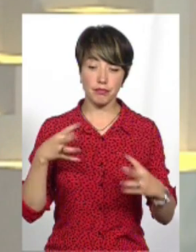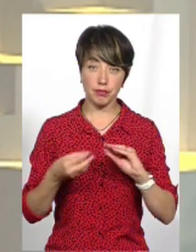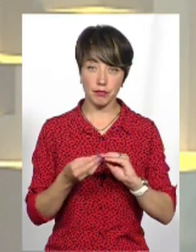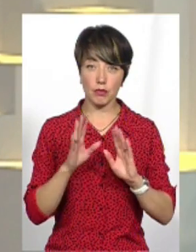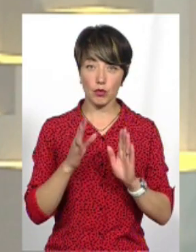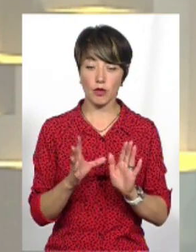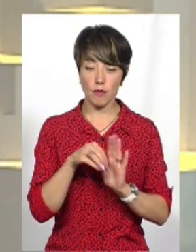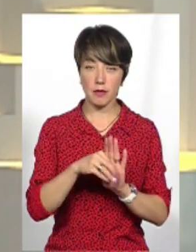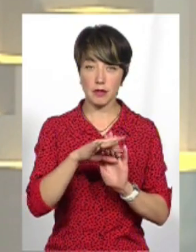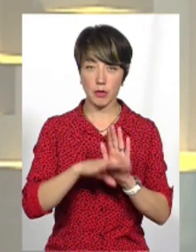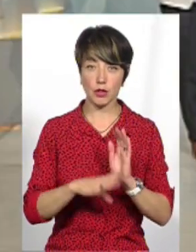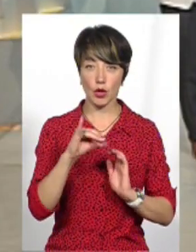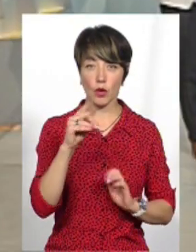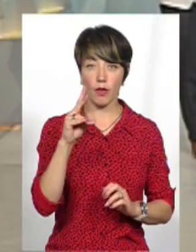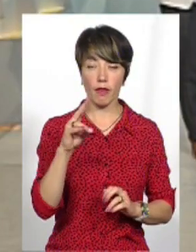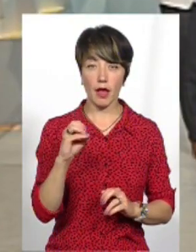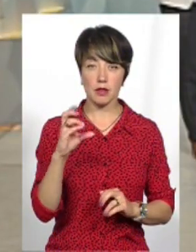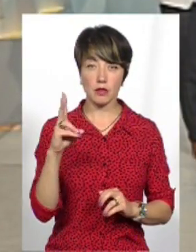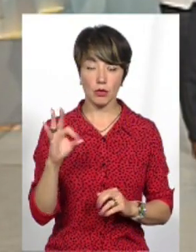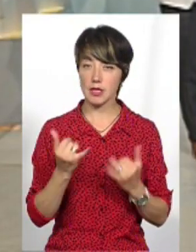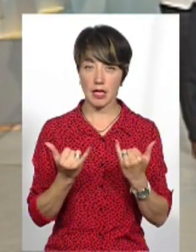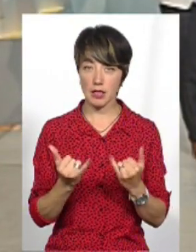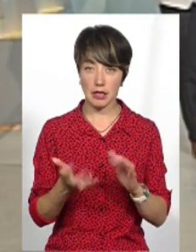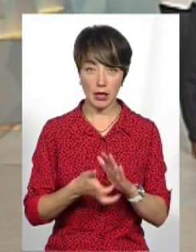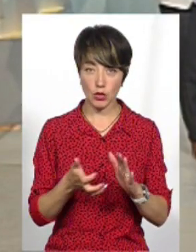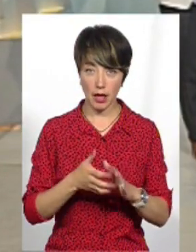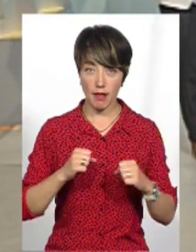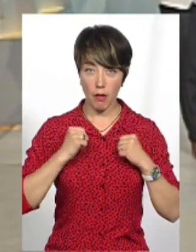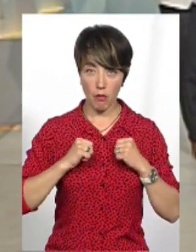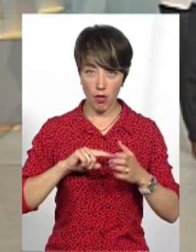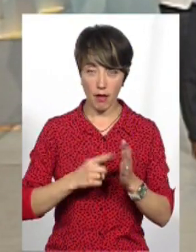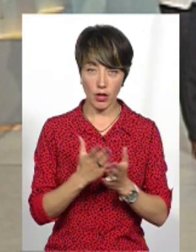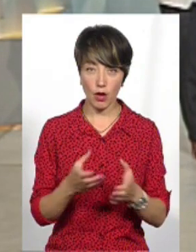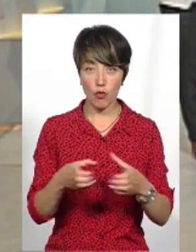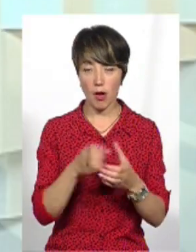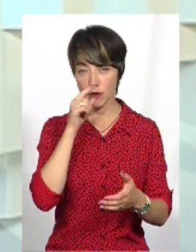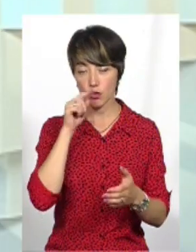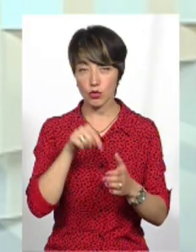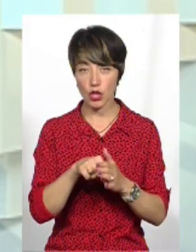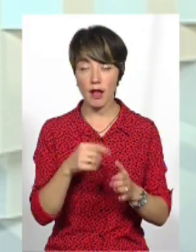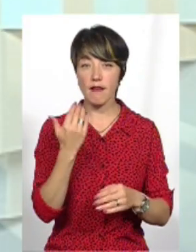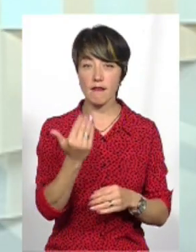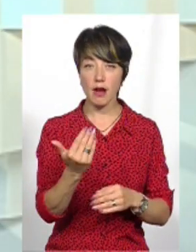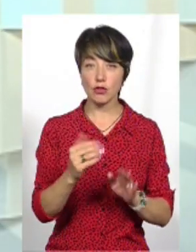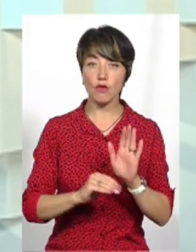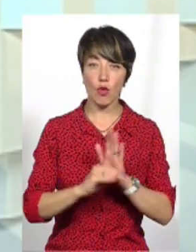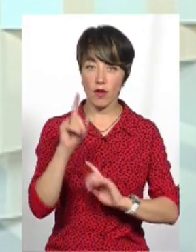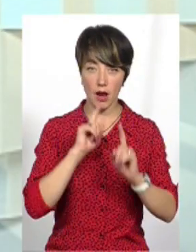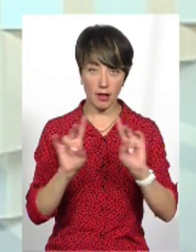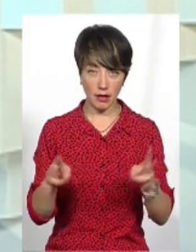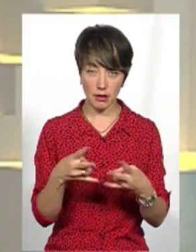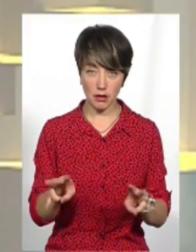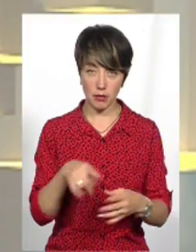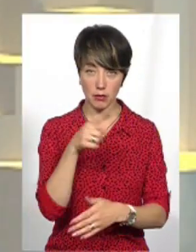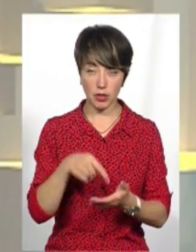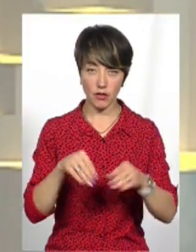у списках ЮНЕСКО. Тобто вважаєте, що зараз недостатньо наполегливою є громада? Втручання вашого у Верховній Раді не